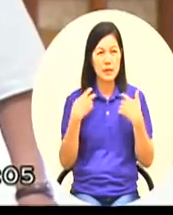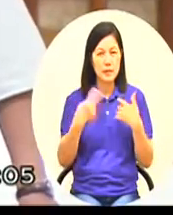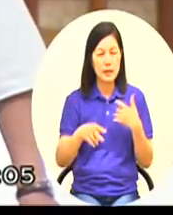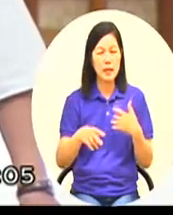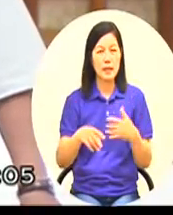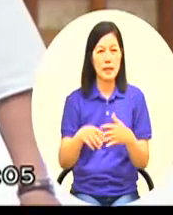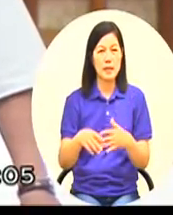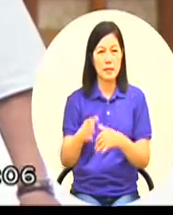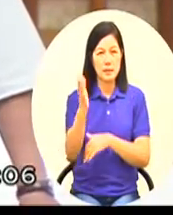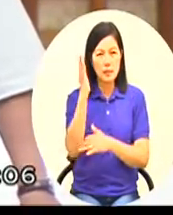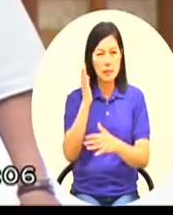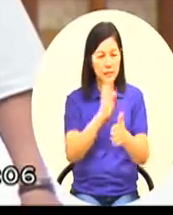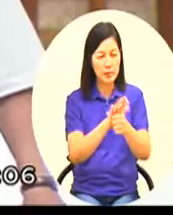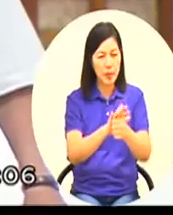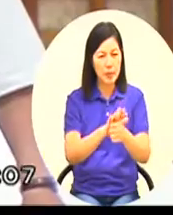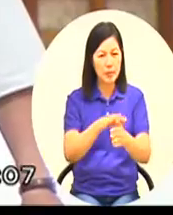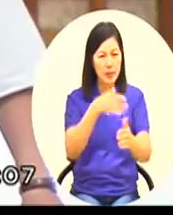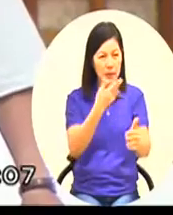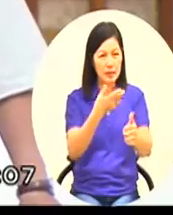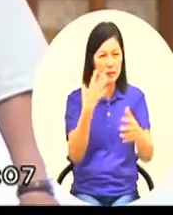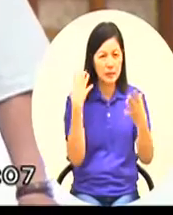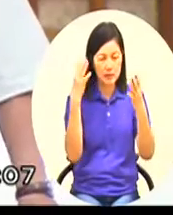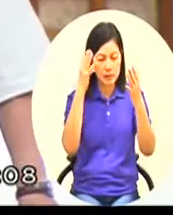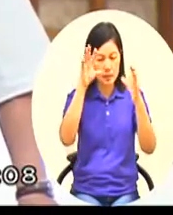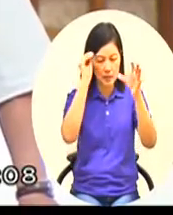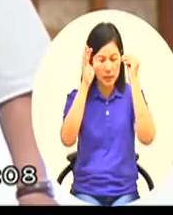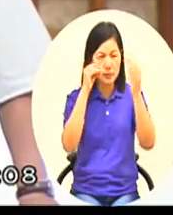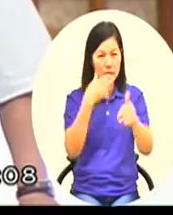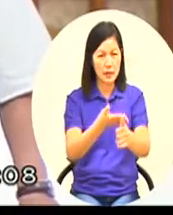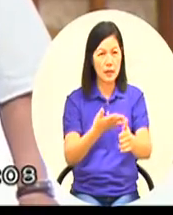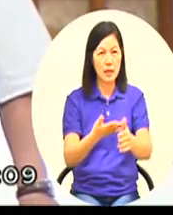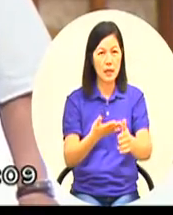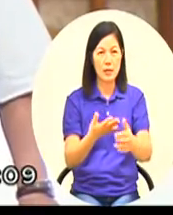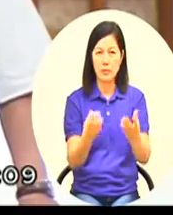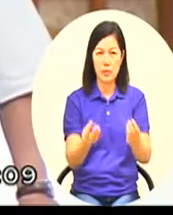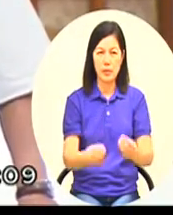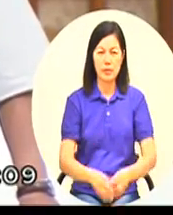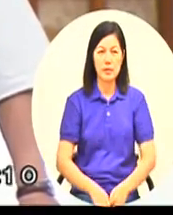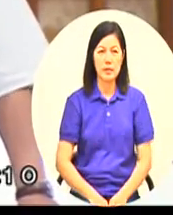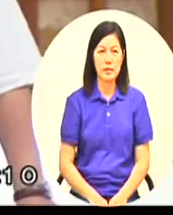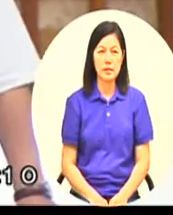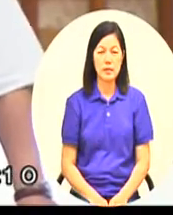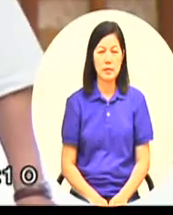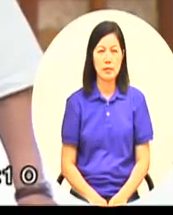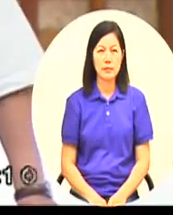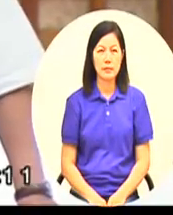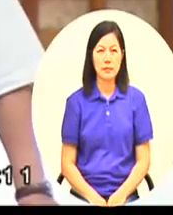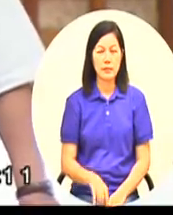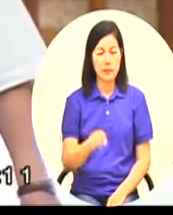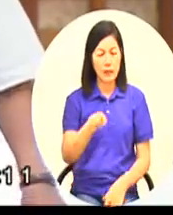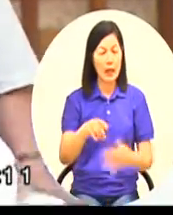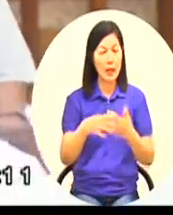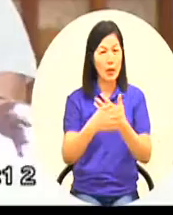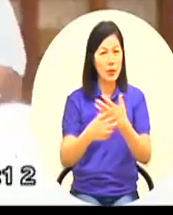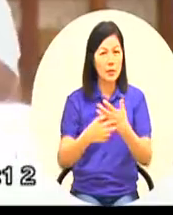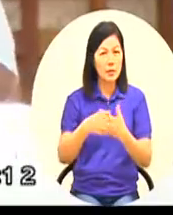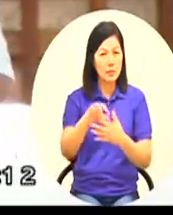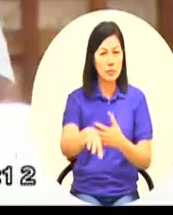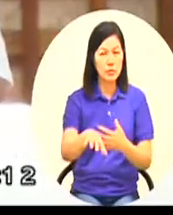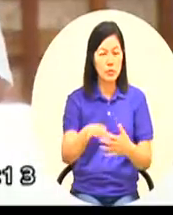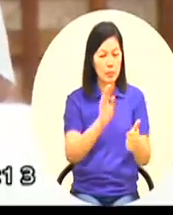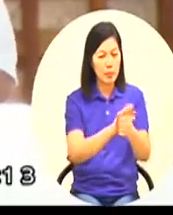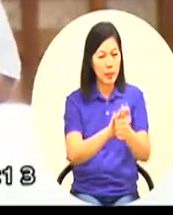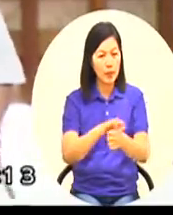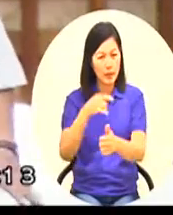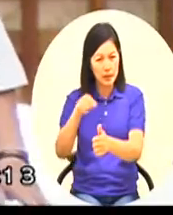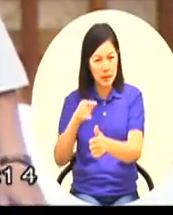来支援他的这些家庭啊。所以说，你卫生局所只是去辅导、去了